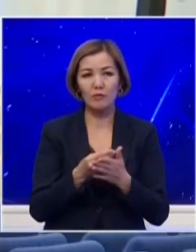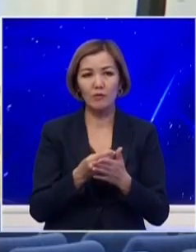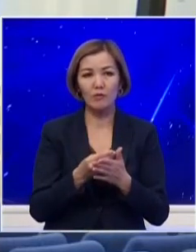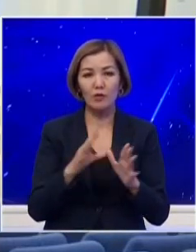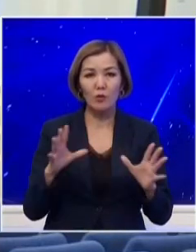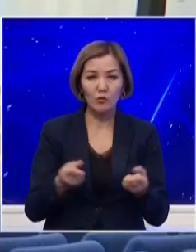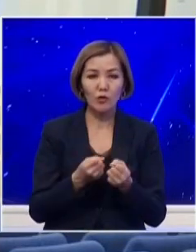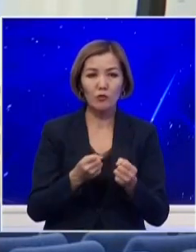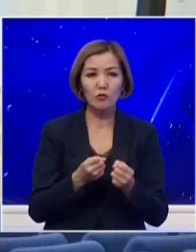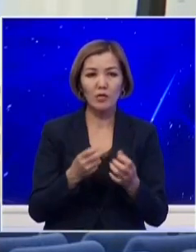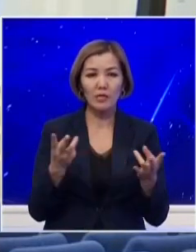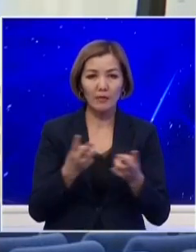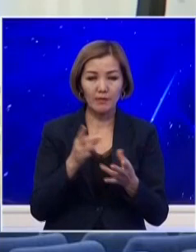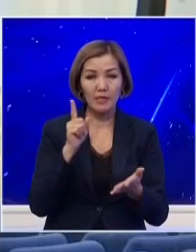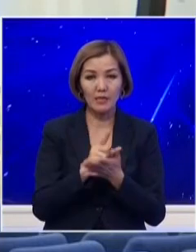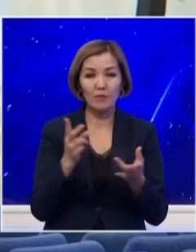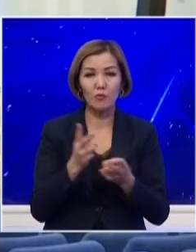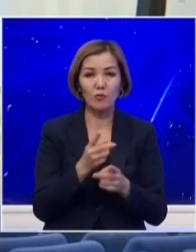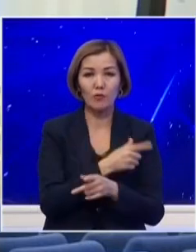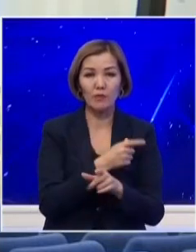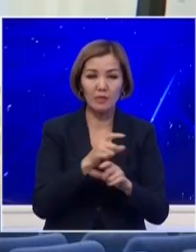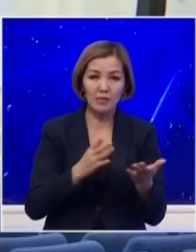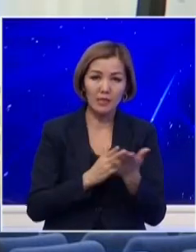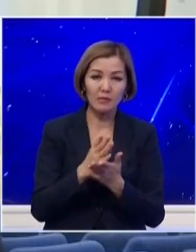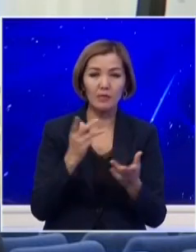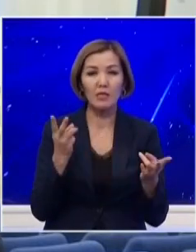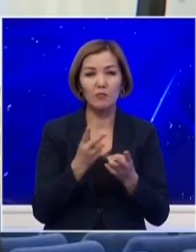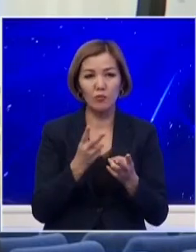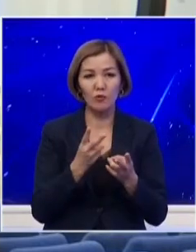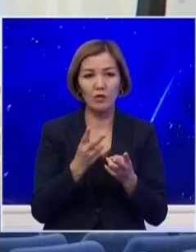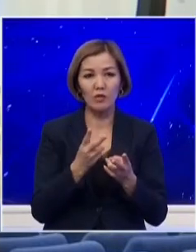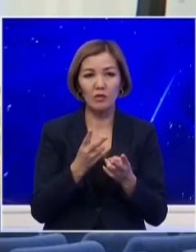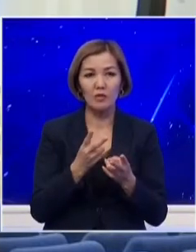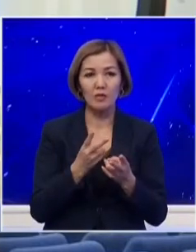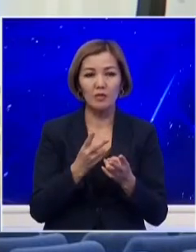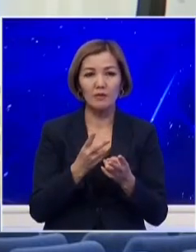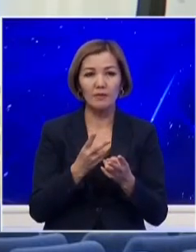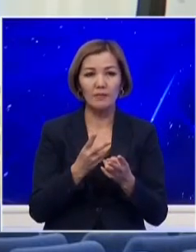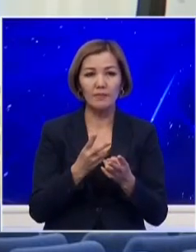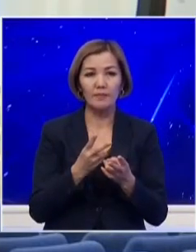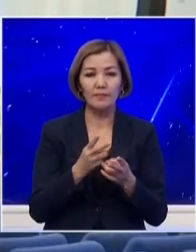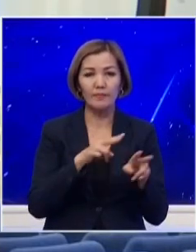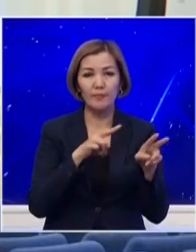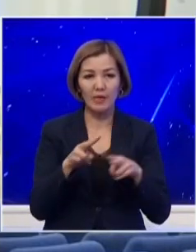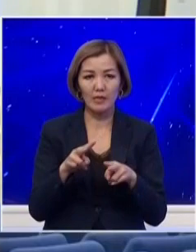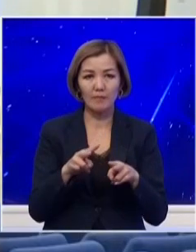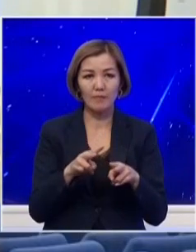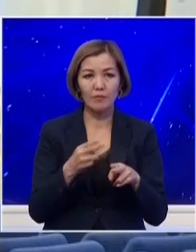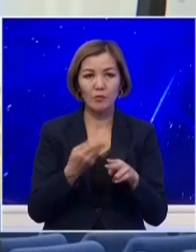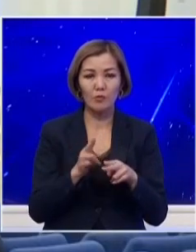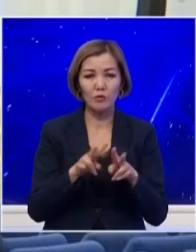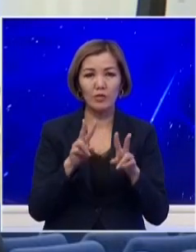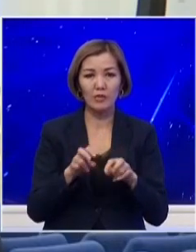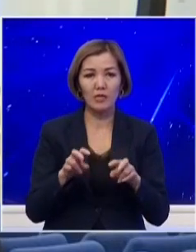өздерінің құтқарушыларын және медициналық қызметкерлерінде қарастыру керек. Соны бізді бақылап осы